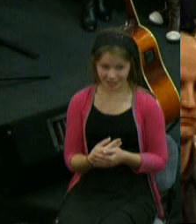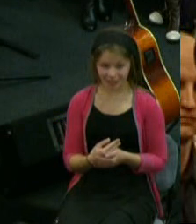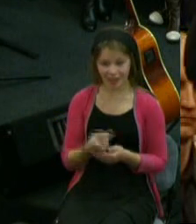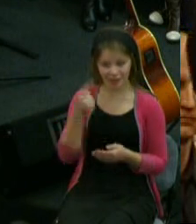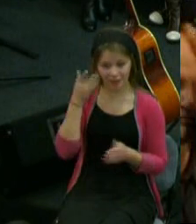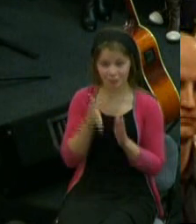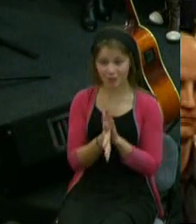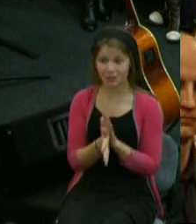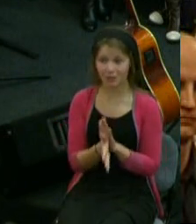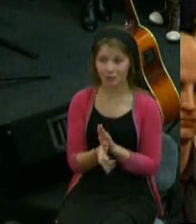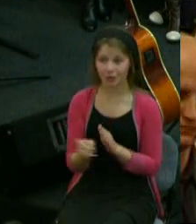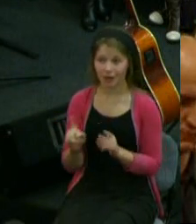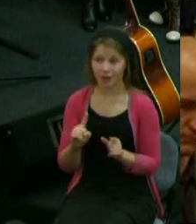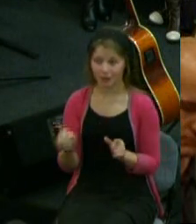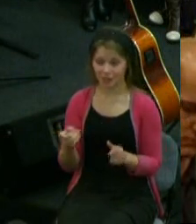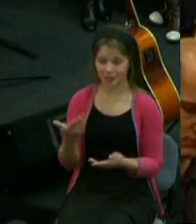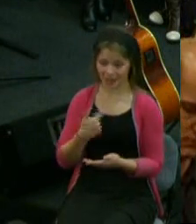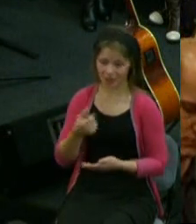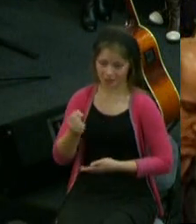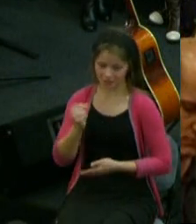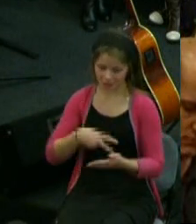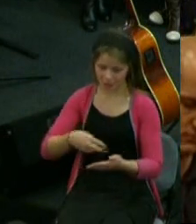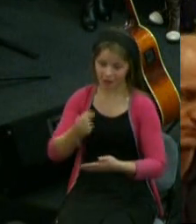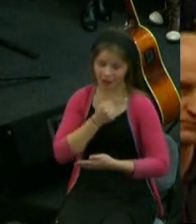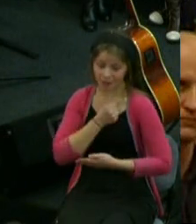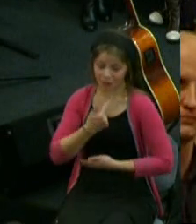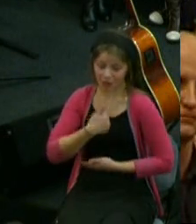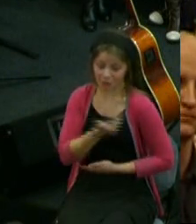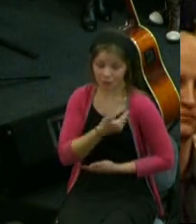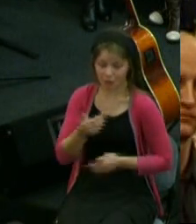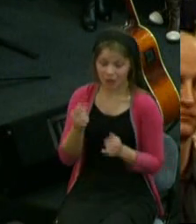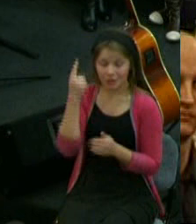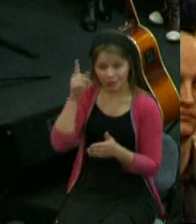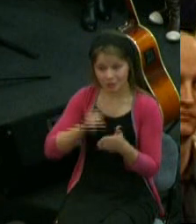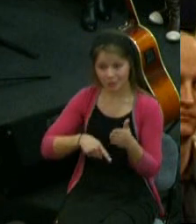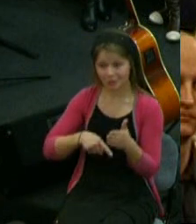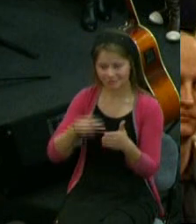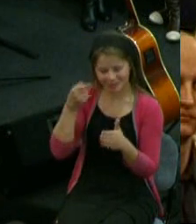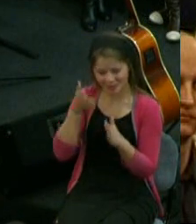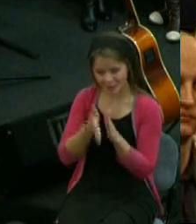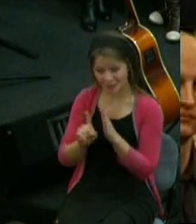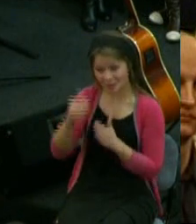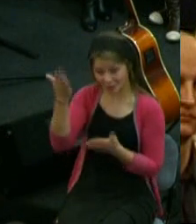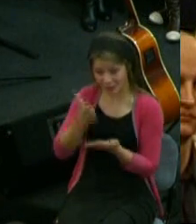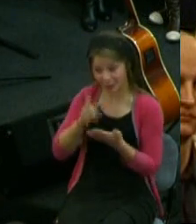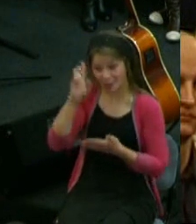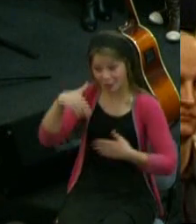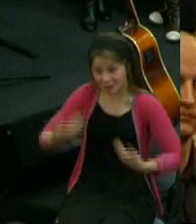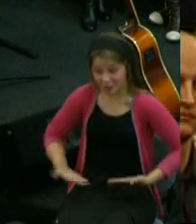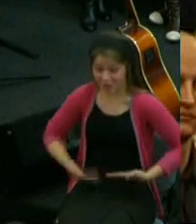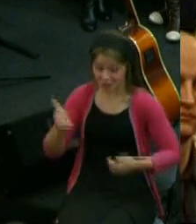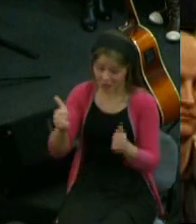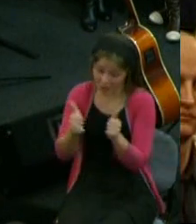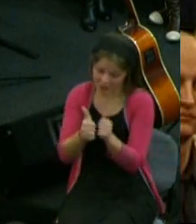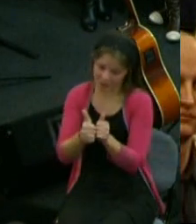піду на військову службу, я би хотів зрозуміти по правді, що ти, Бог, живий, що ти близько біля мене і десь недалеко,